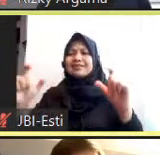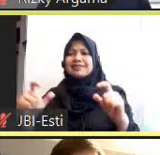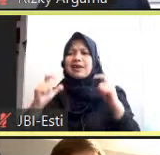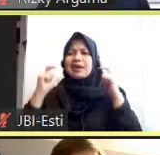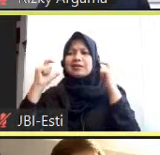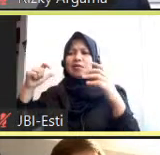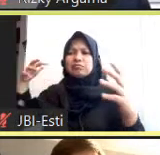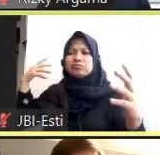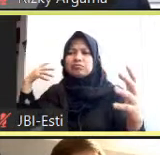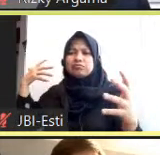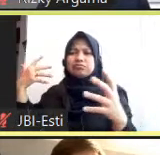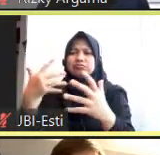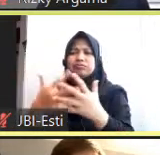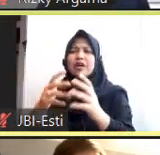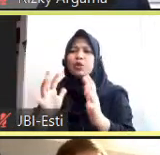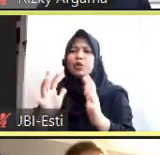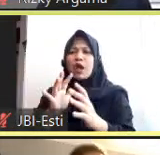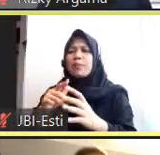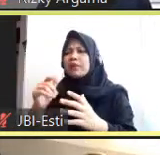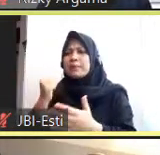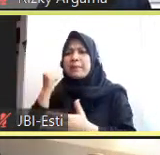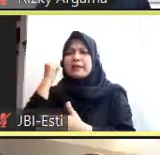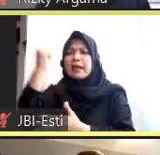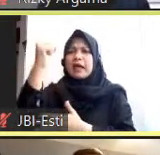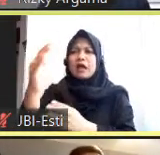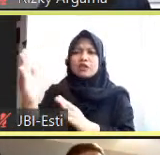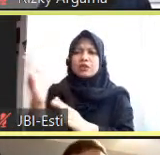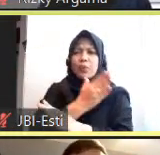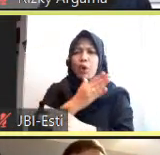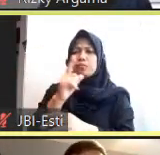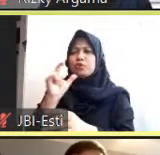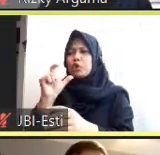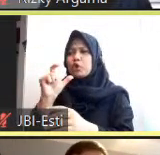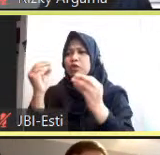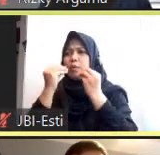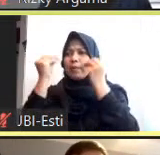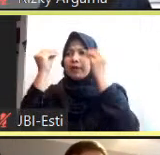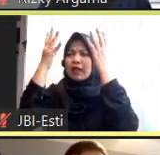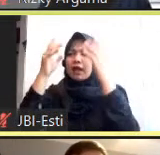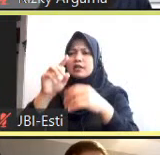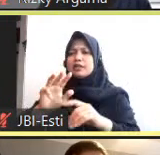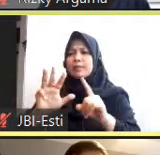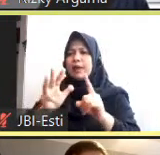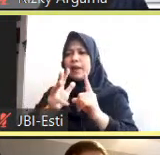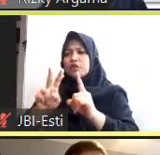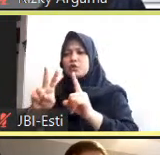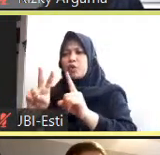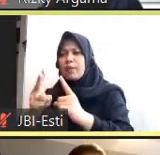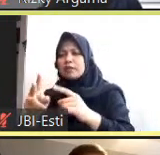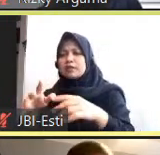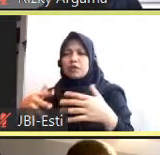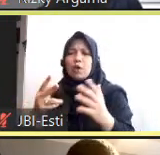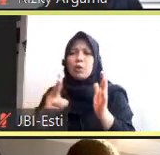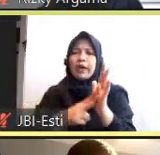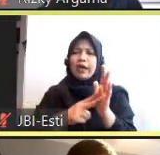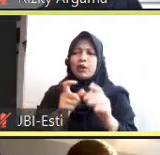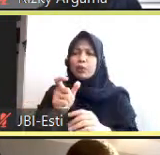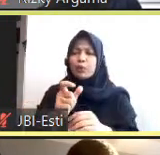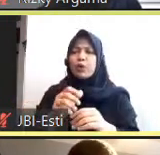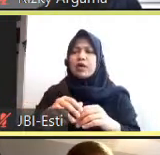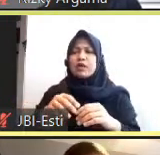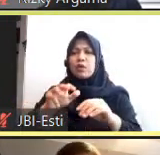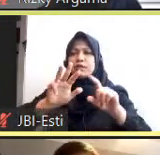kemerdekaannya. Kalau kita bicara misalnya Muhammadiyah 1912, Nahdlatul Ulama